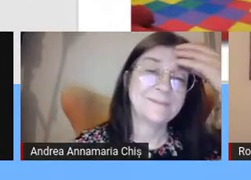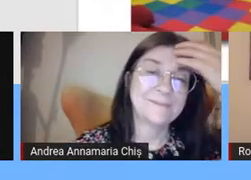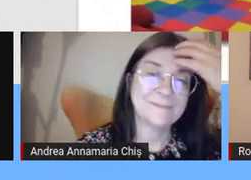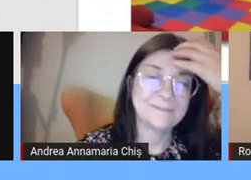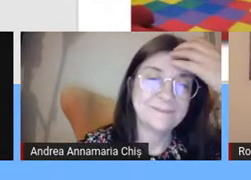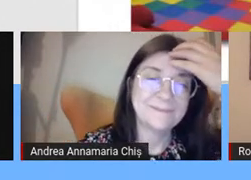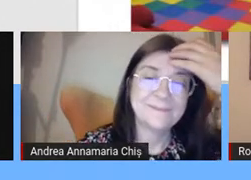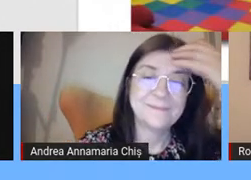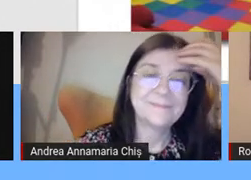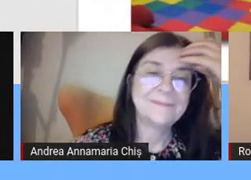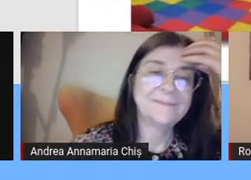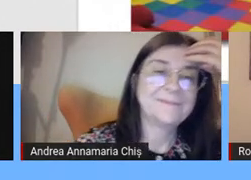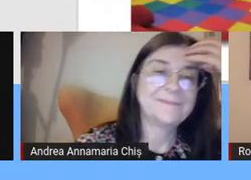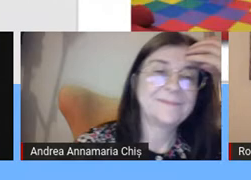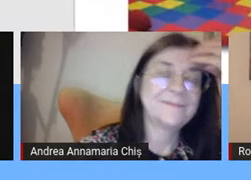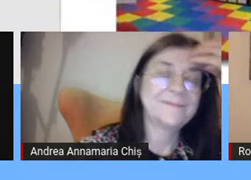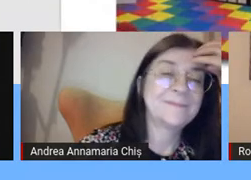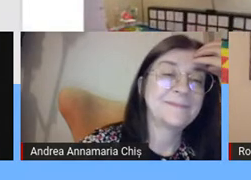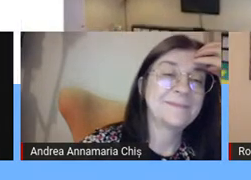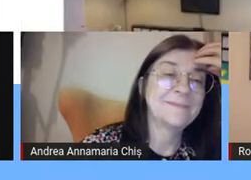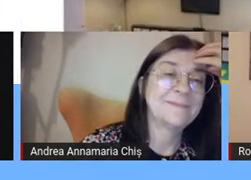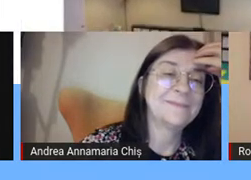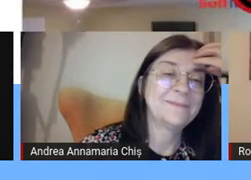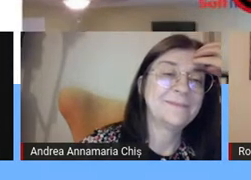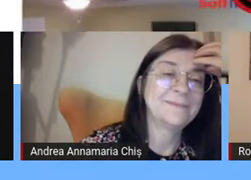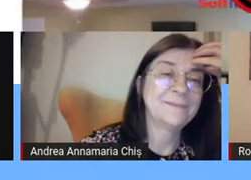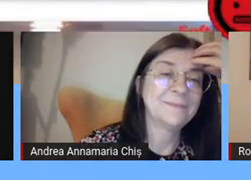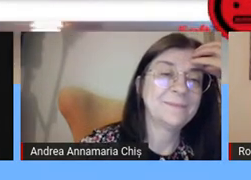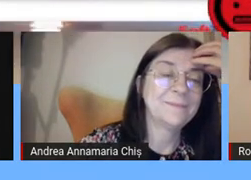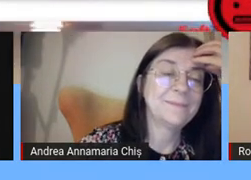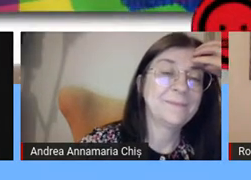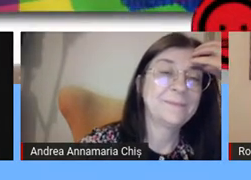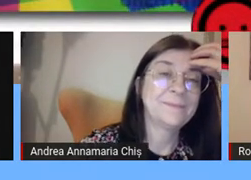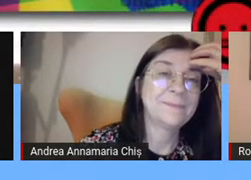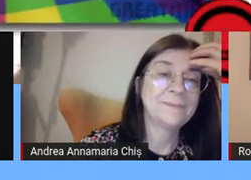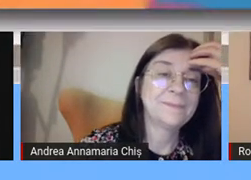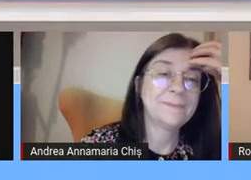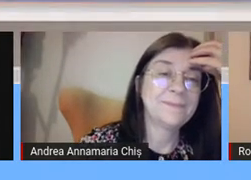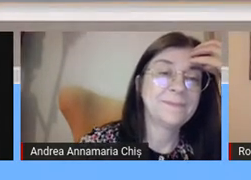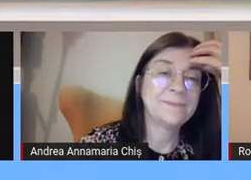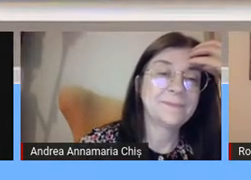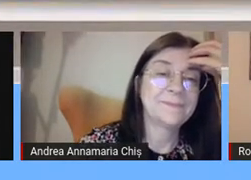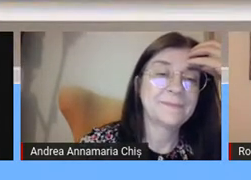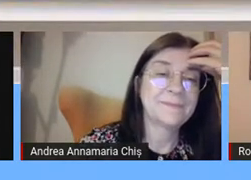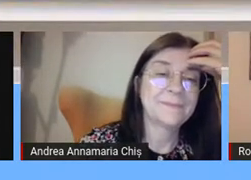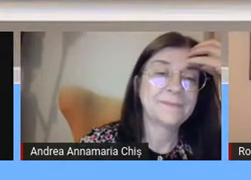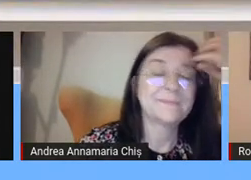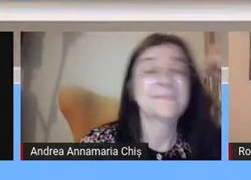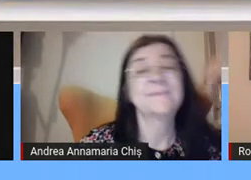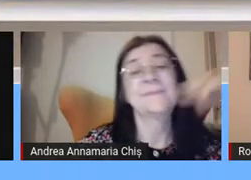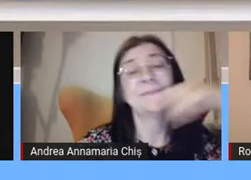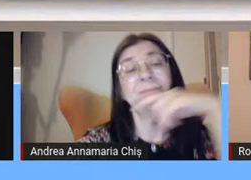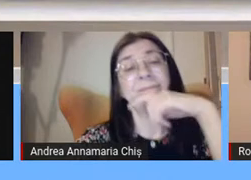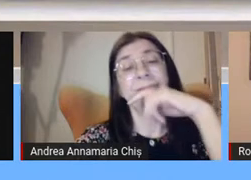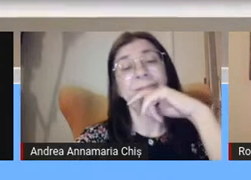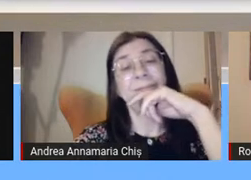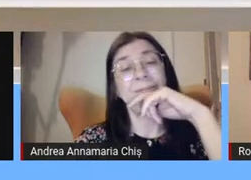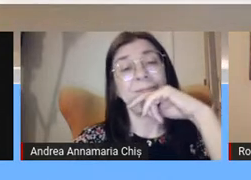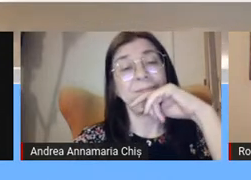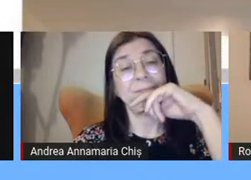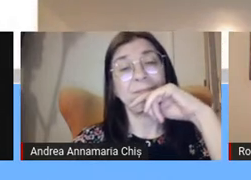soacră. Mai ales în lumină artificială sau lumină naturală foarte puțin, ăsta e un spațiu care poate mutila și este dovedit